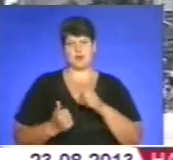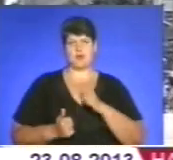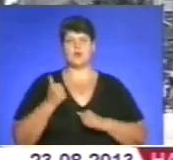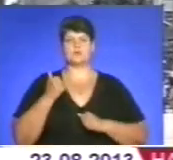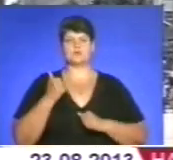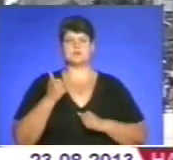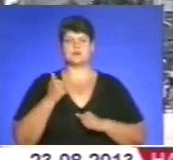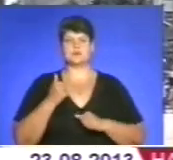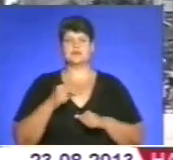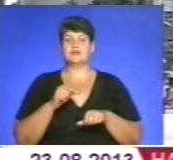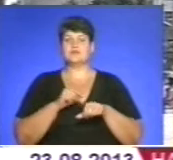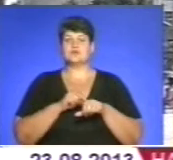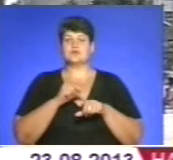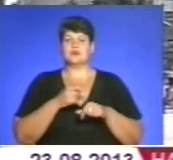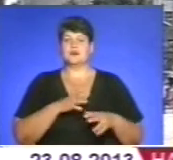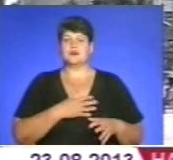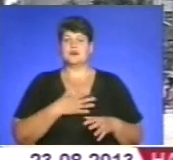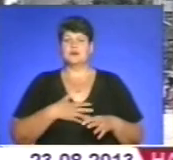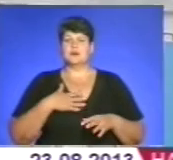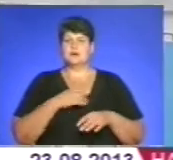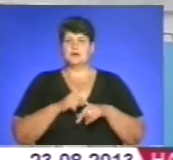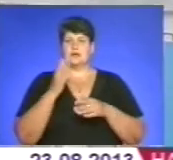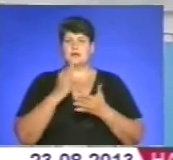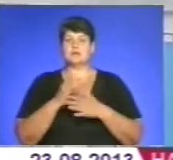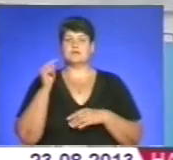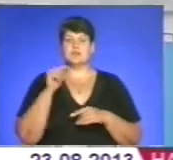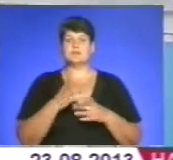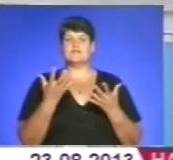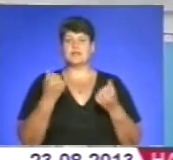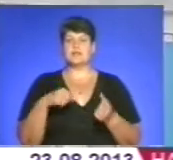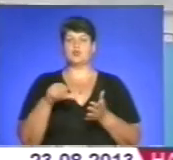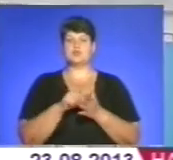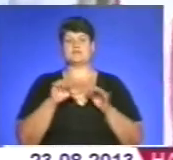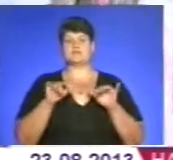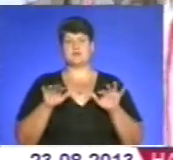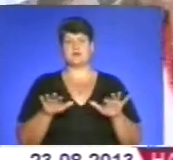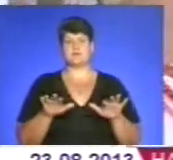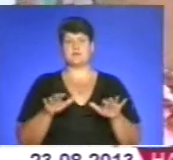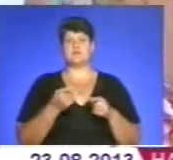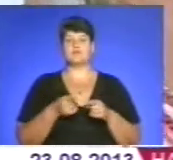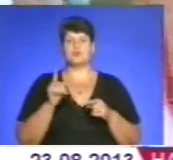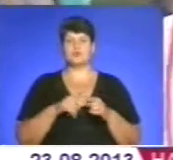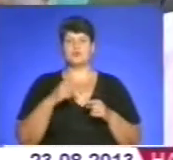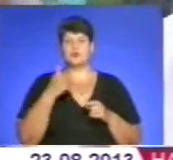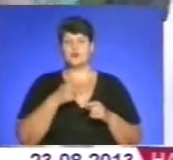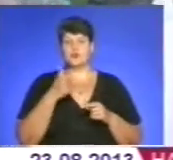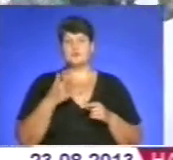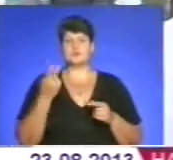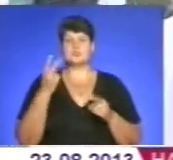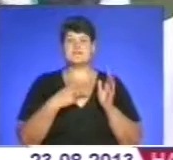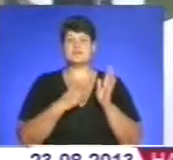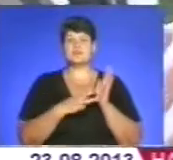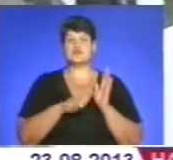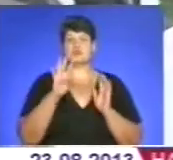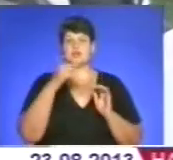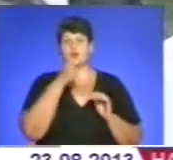Трепетні почуття переповнюють тернополян та гостей міста, які взяли участь у заході. Зворушена до сліз, мені 84 роки,